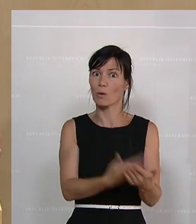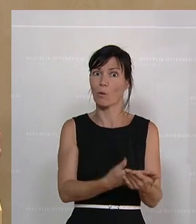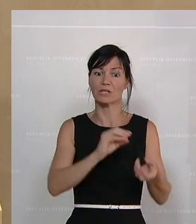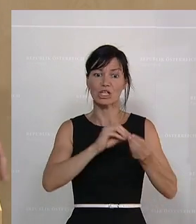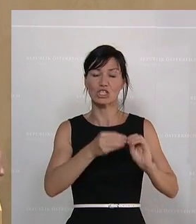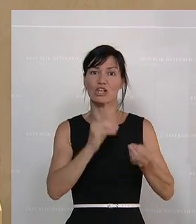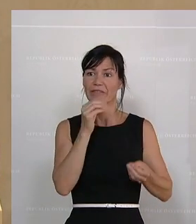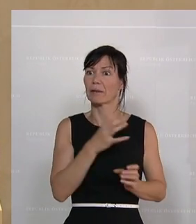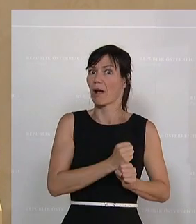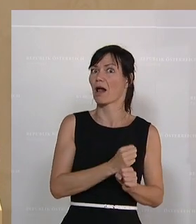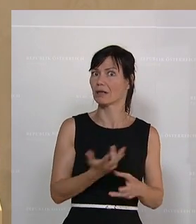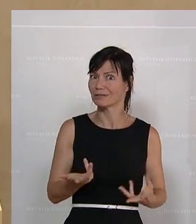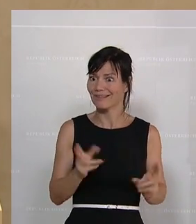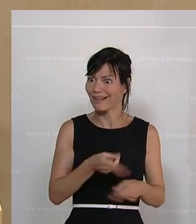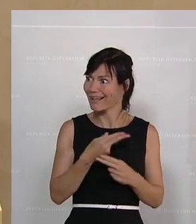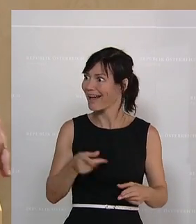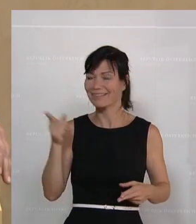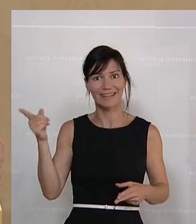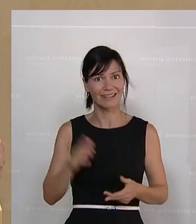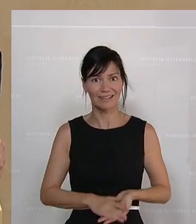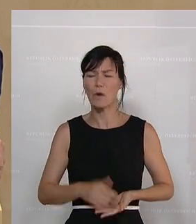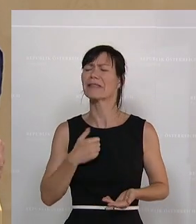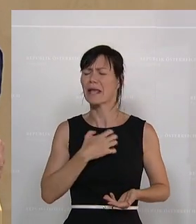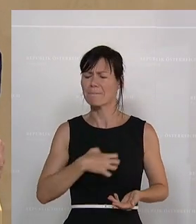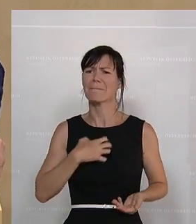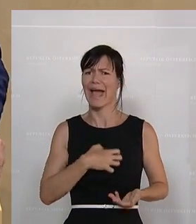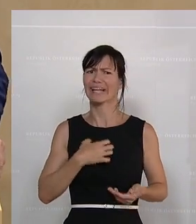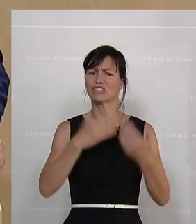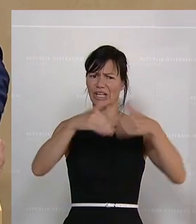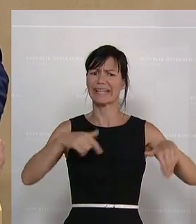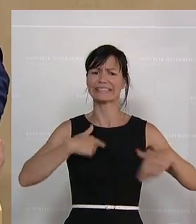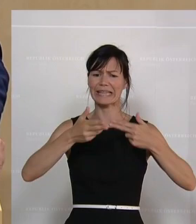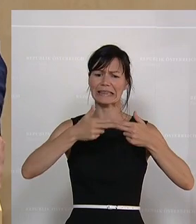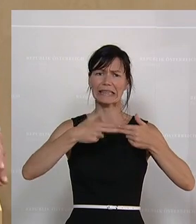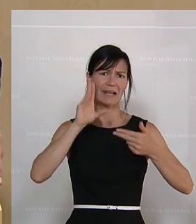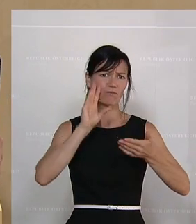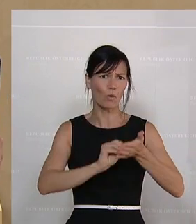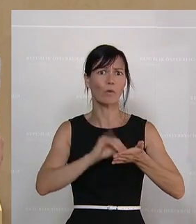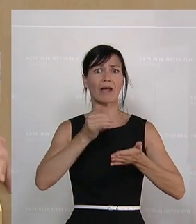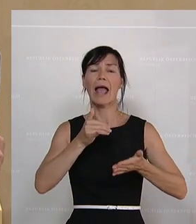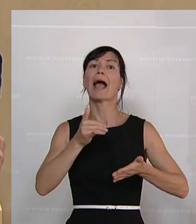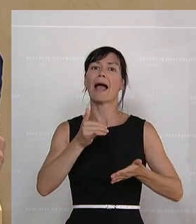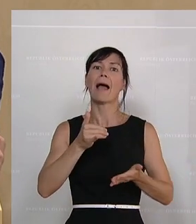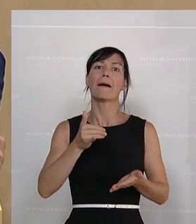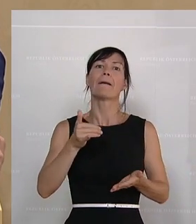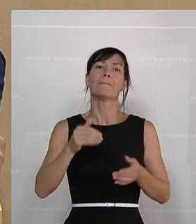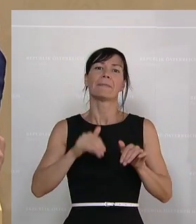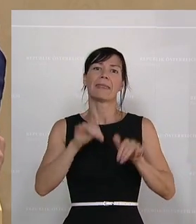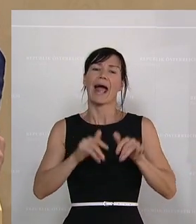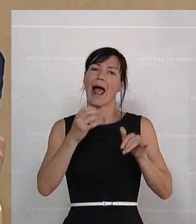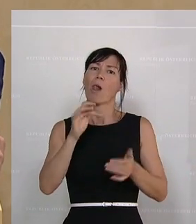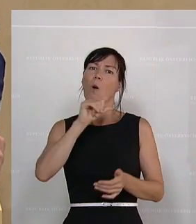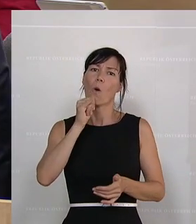geschäften das können sie nämlich und die leben der bayerischen grenze und ethischen haben sektoren gemacht bei der mineralölsteuer wissen was drin ist